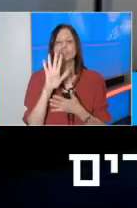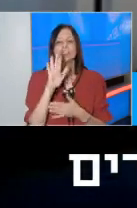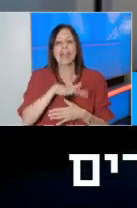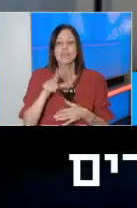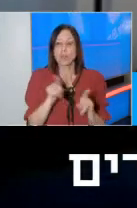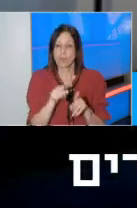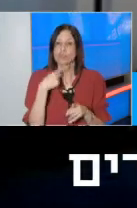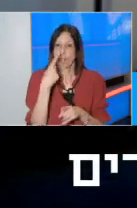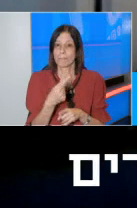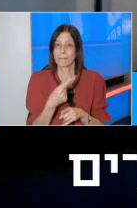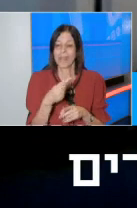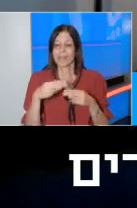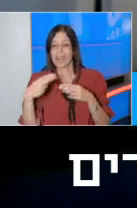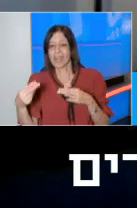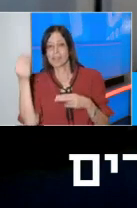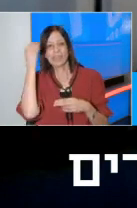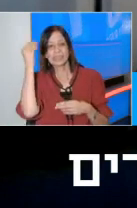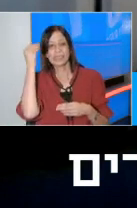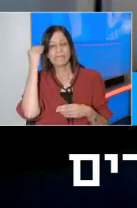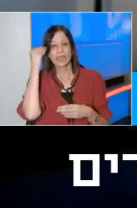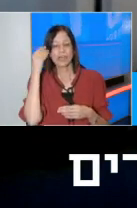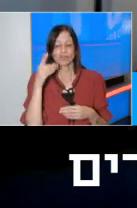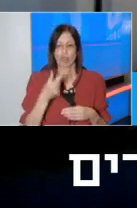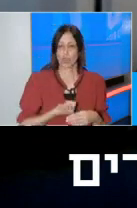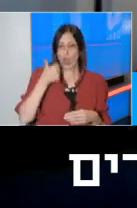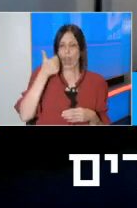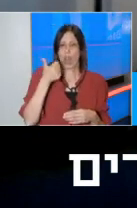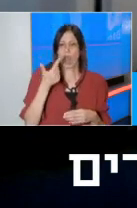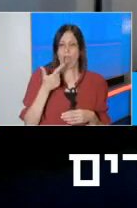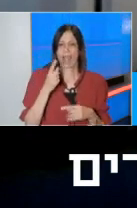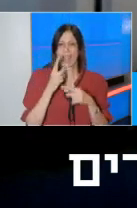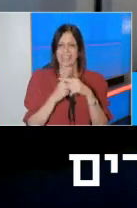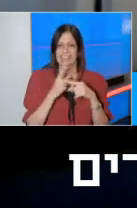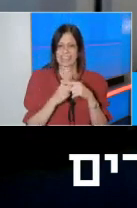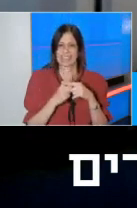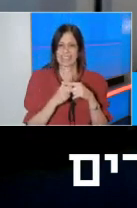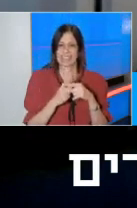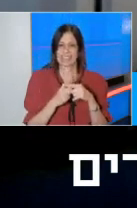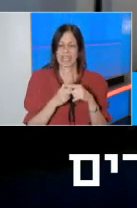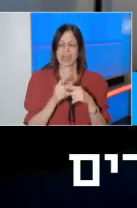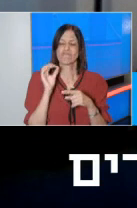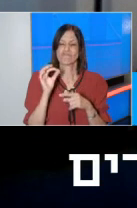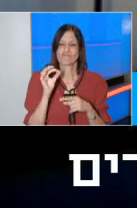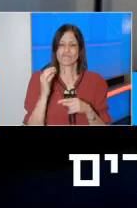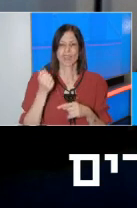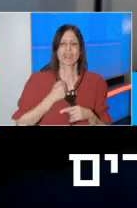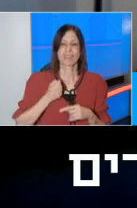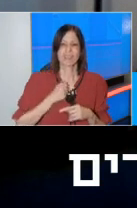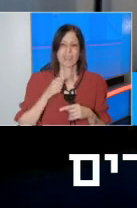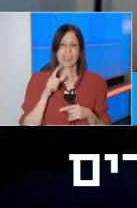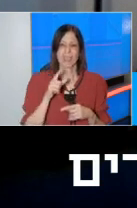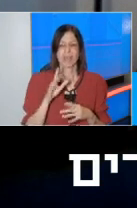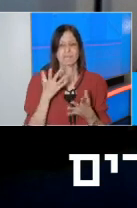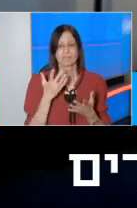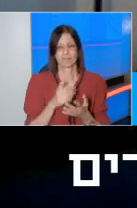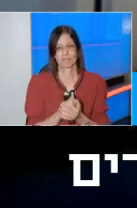שאת אמרת, ליד בית ספר שנועל על ידי הכנסייה הקתולית בקנדה, בתשקולום באים,